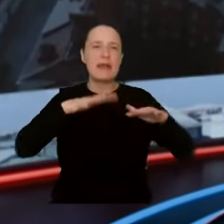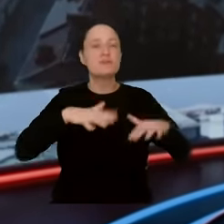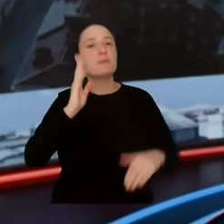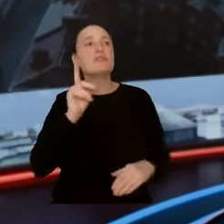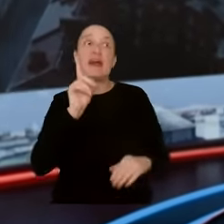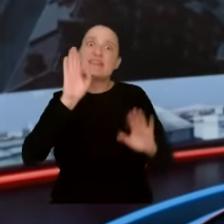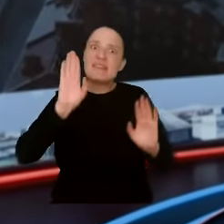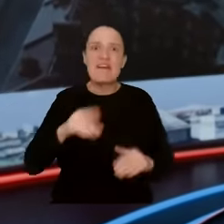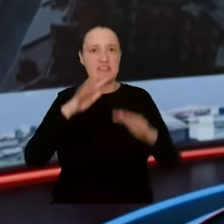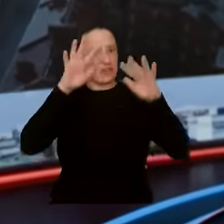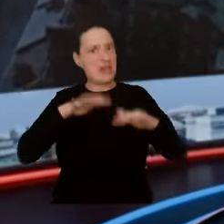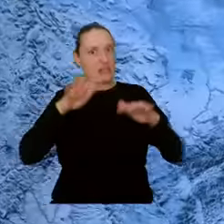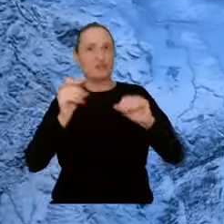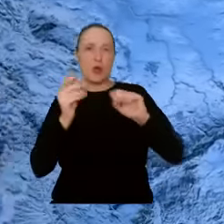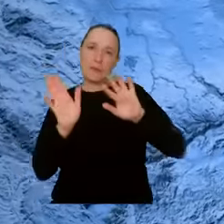się powoli do odwrotu.